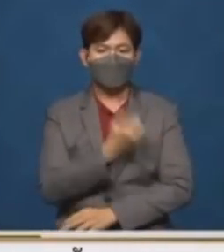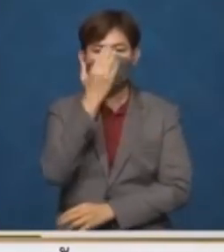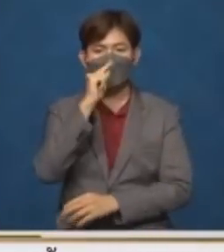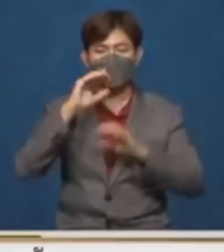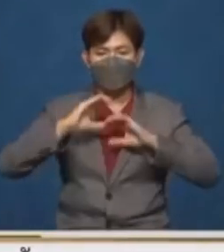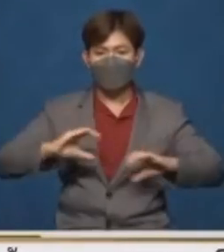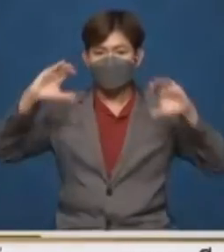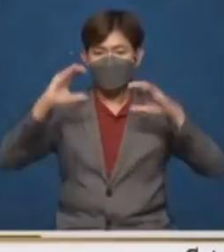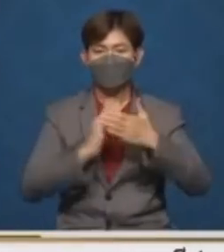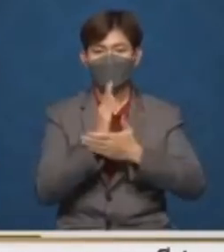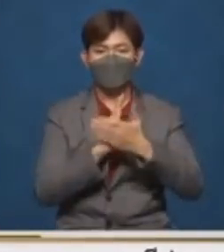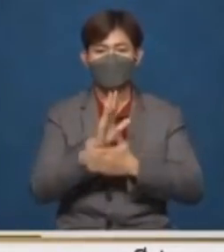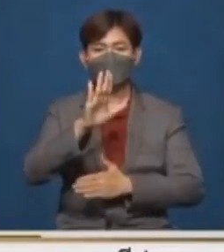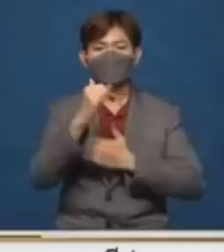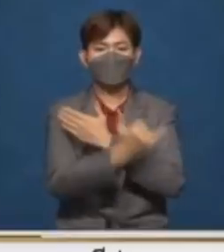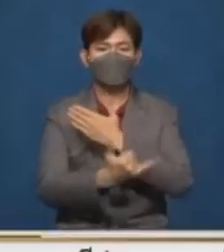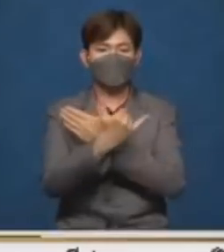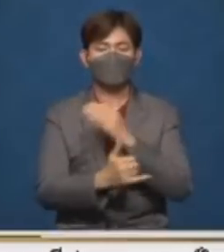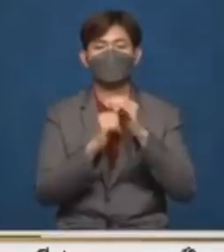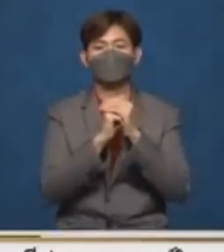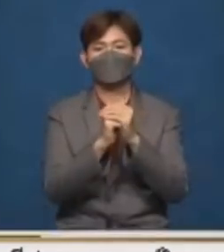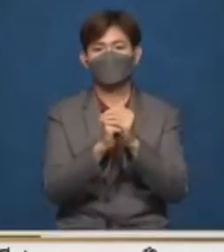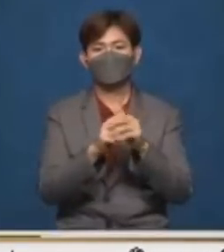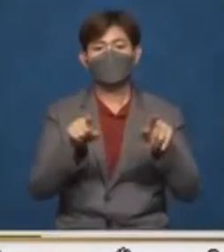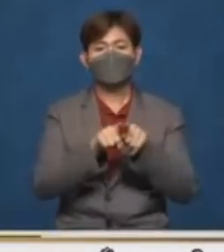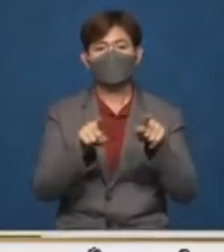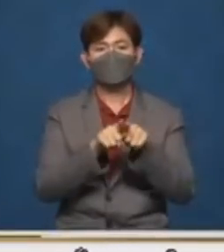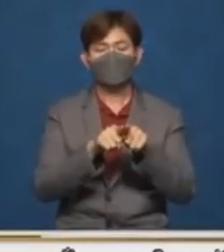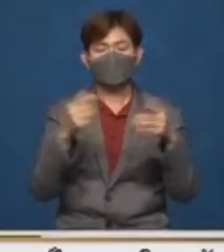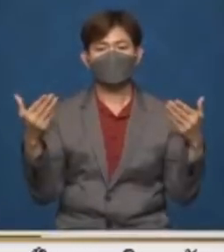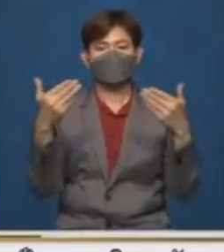ของประเทศจีนและเปการซื้อแบบ G2G โดยต่ง